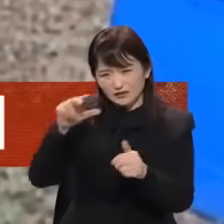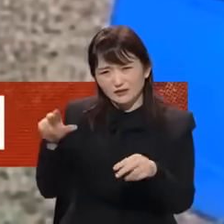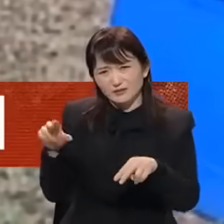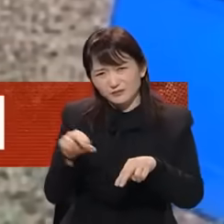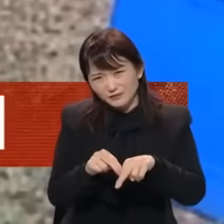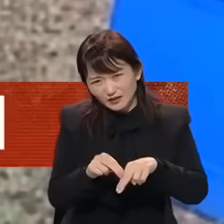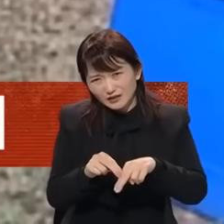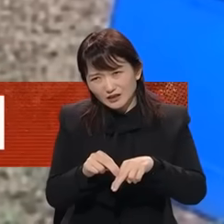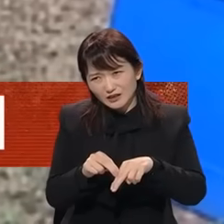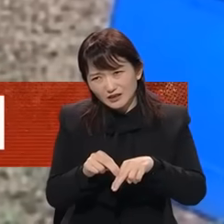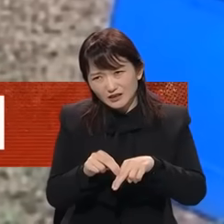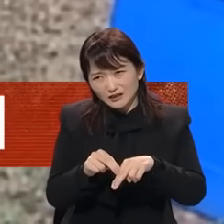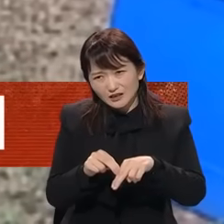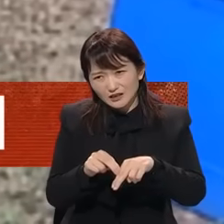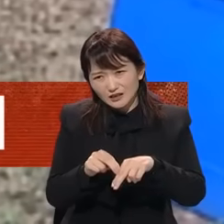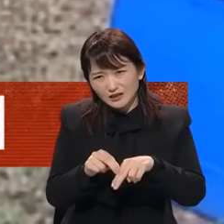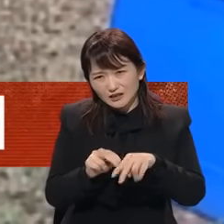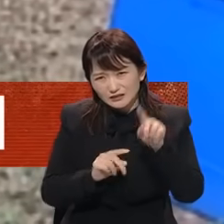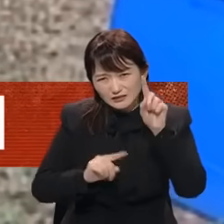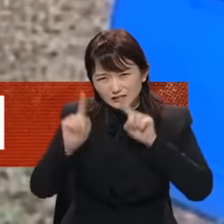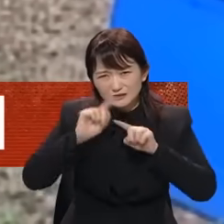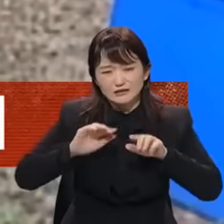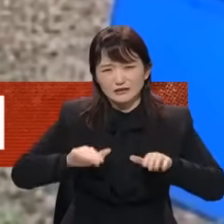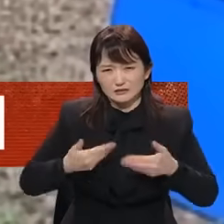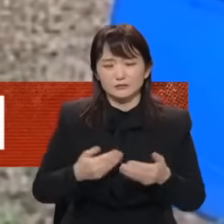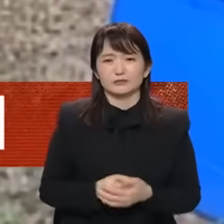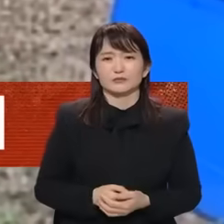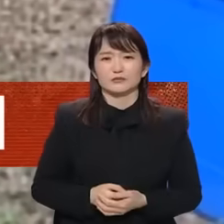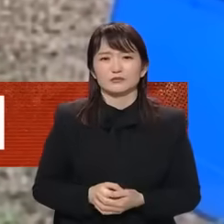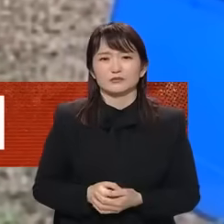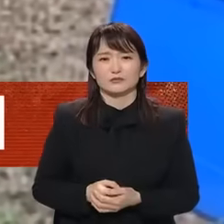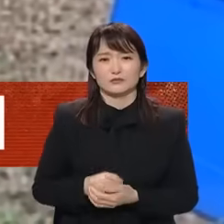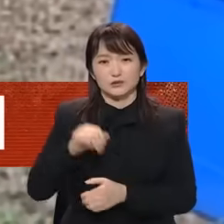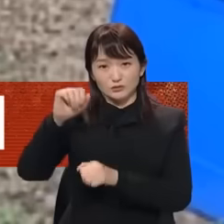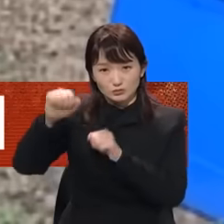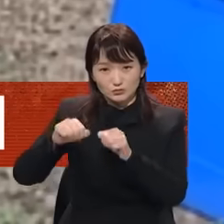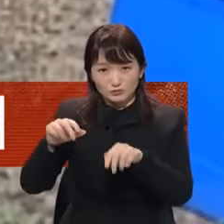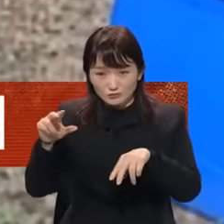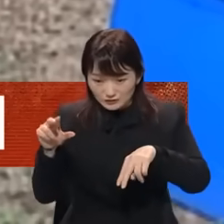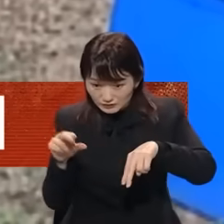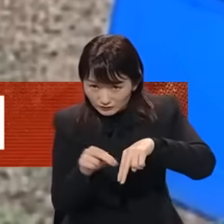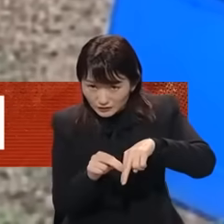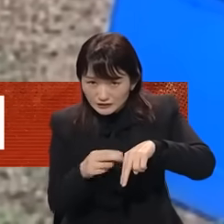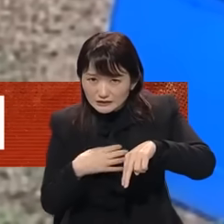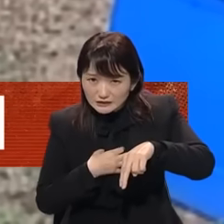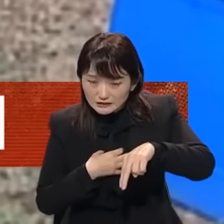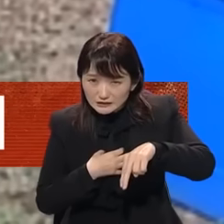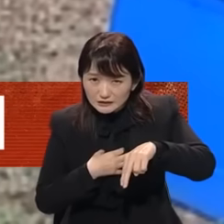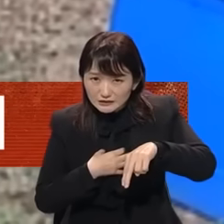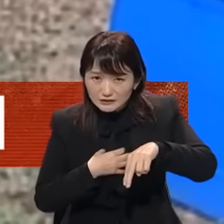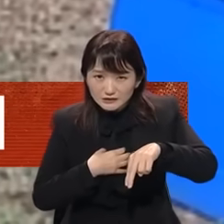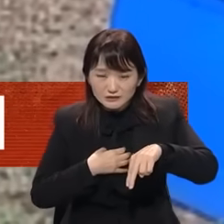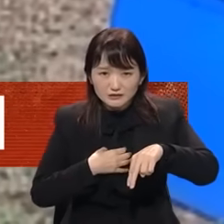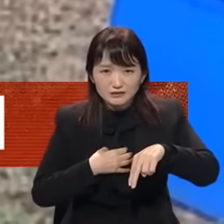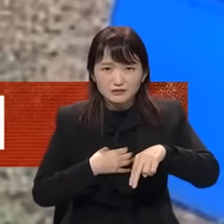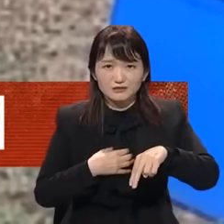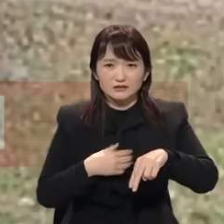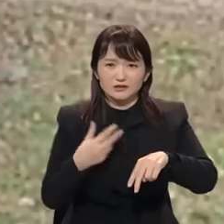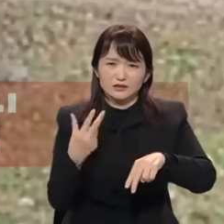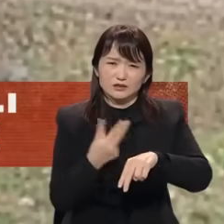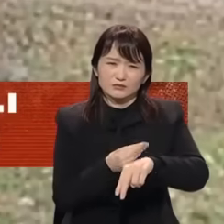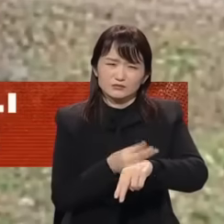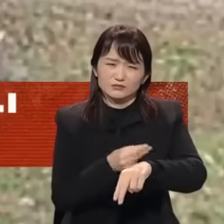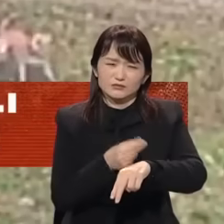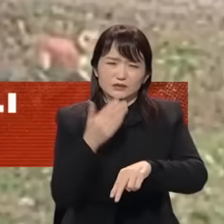말았습니다. 상처는 그렇게 크진 않았습니다만 아무래도 야상동물이다 보니까 위험할 수도 있어서 광견병 주사를 무려 9번이나